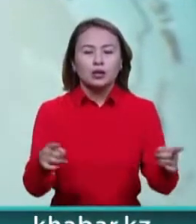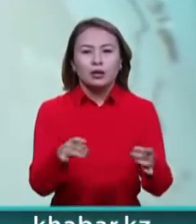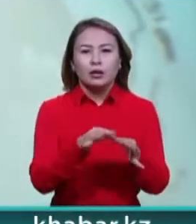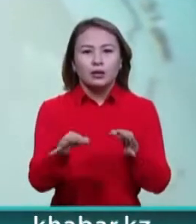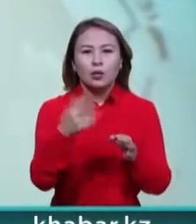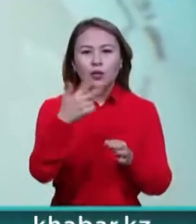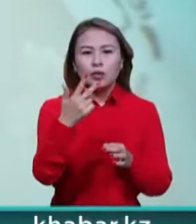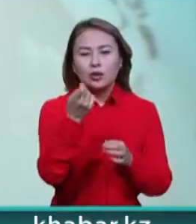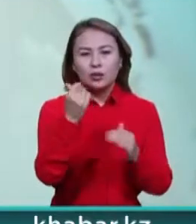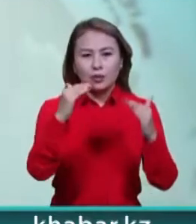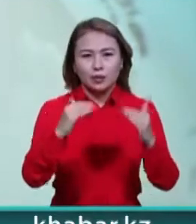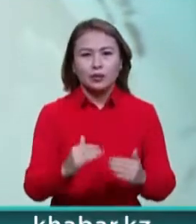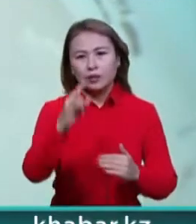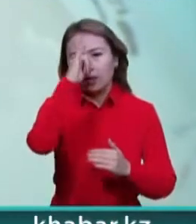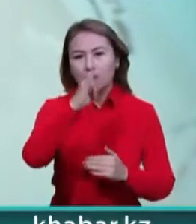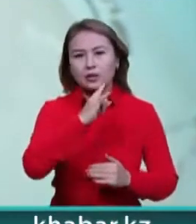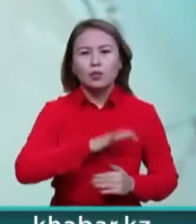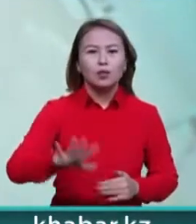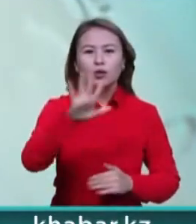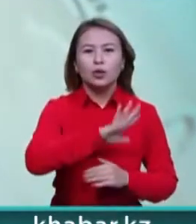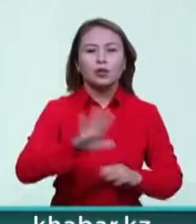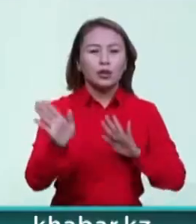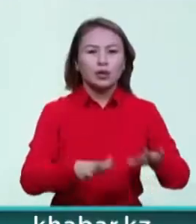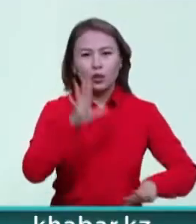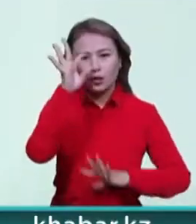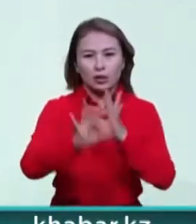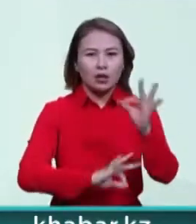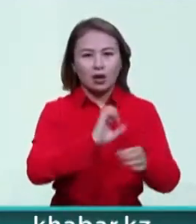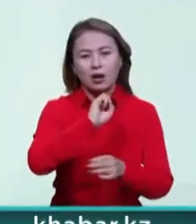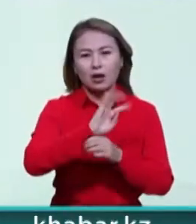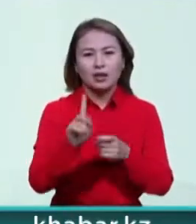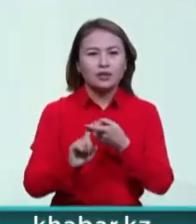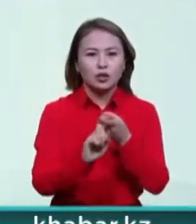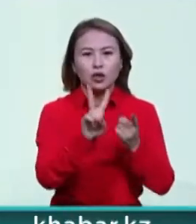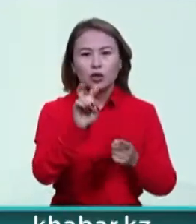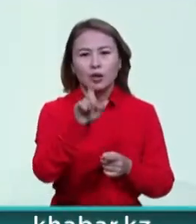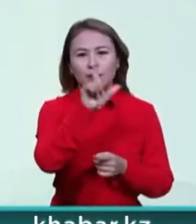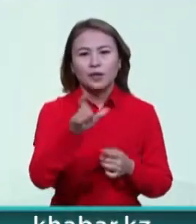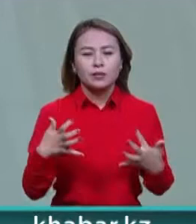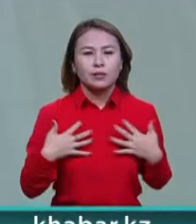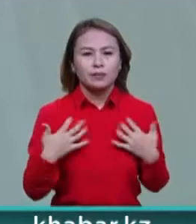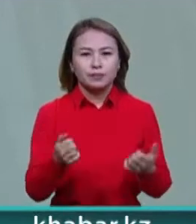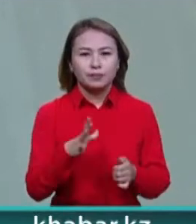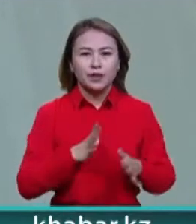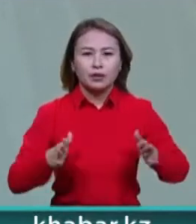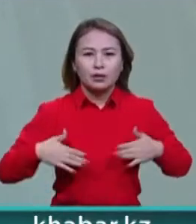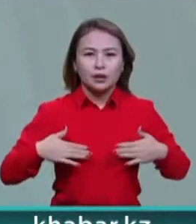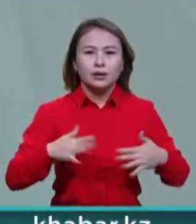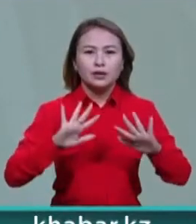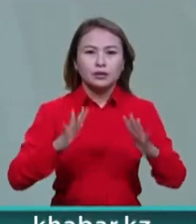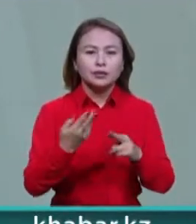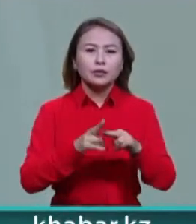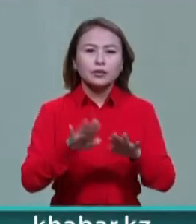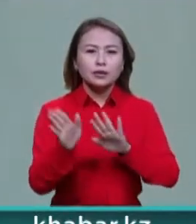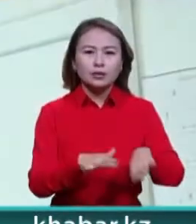өңірлерде жұқтырғандар саны 30-дан төмен. Қазақстан бойынша өткен тәулікте коронавирустан 200 адам емделіп шықты. Пневмонияға